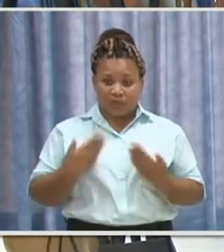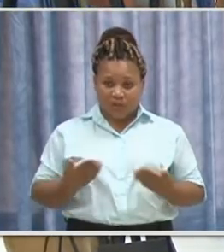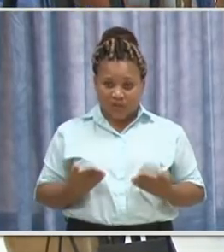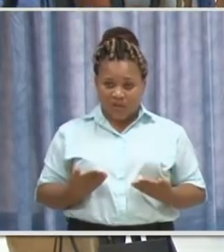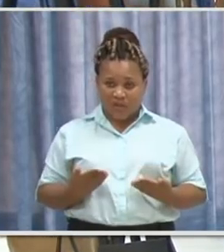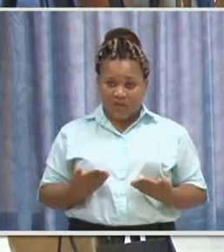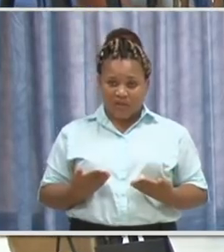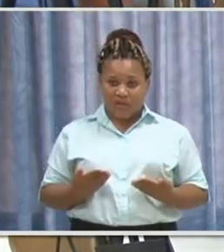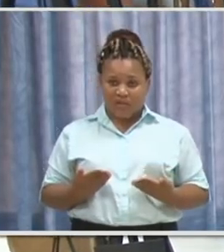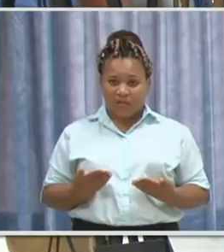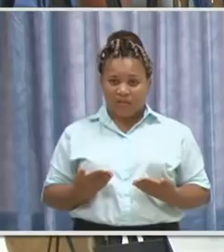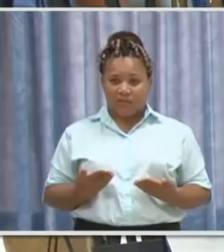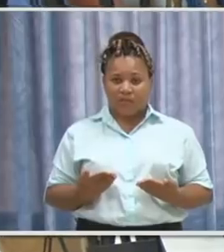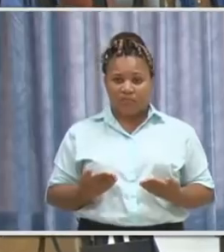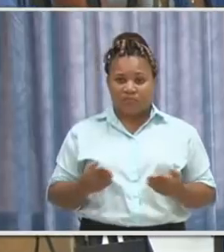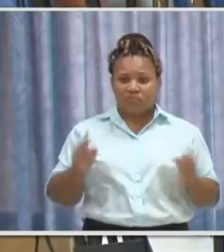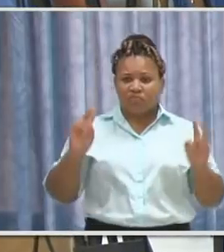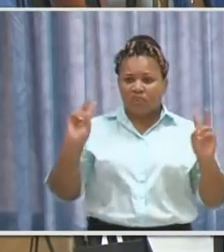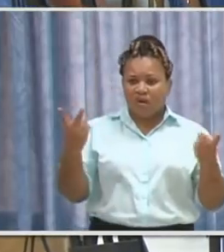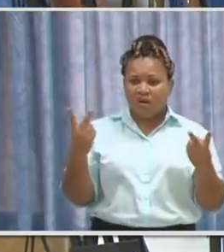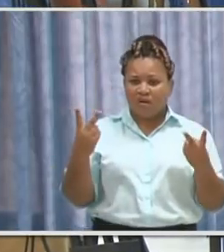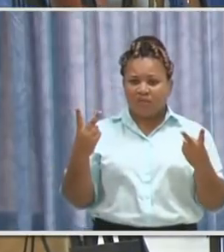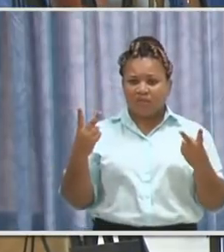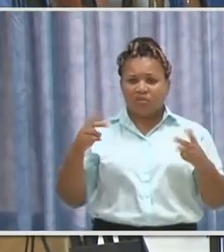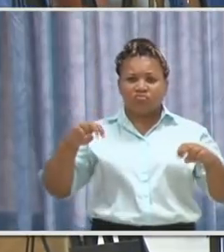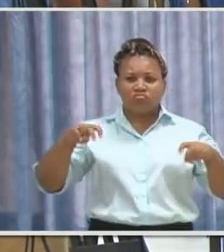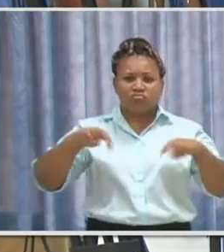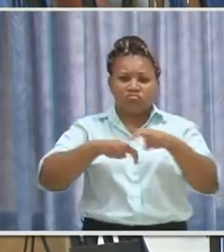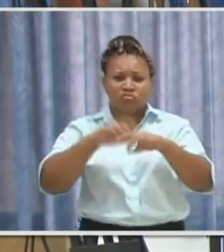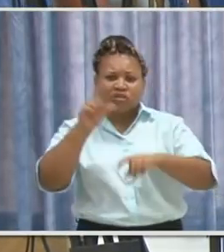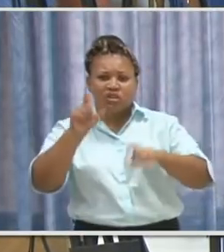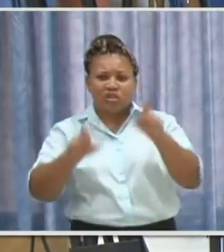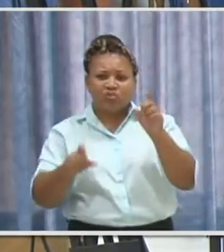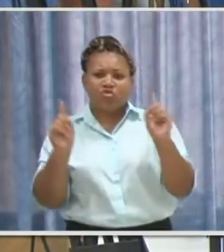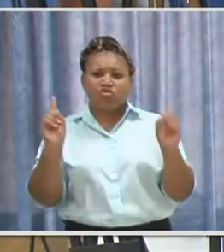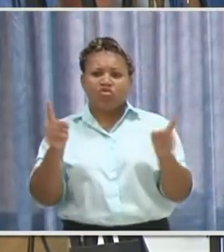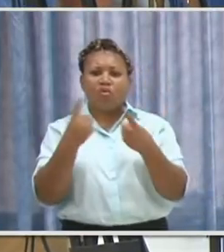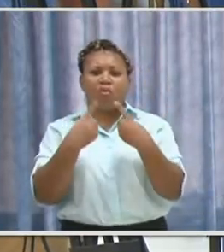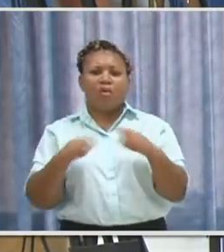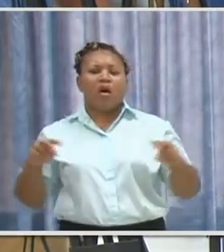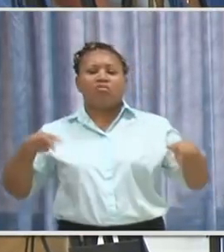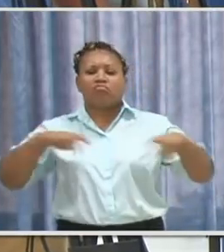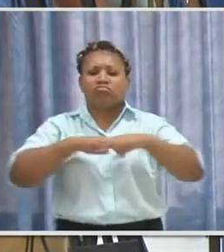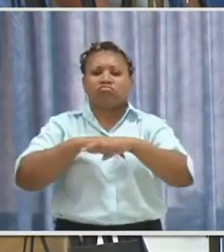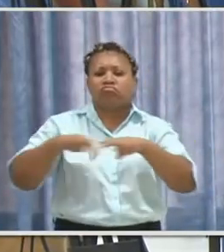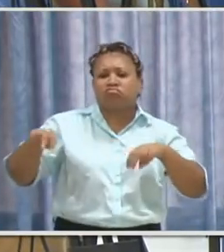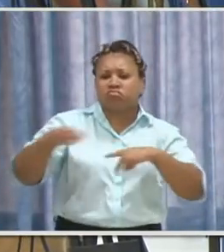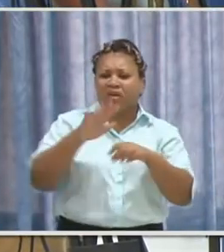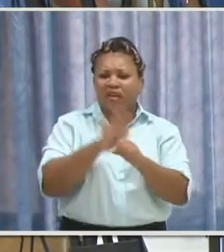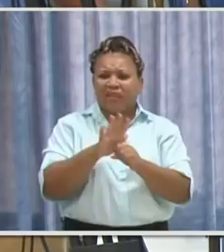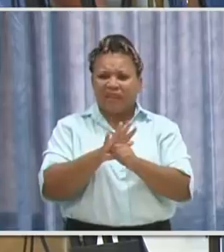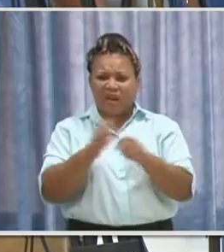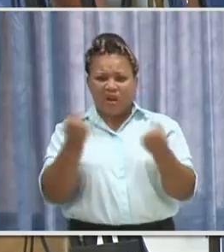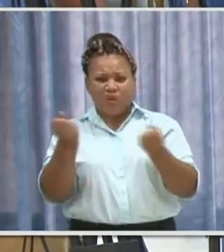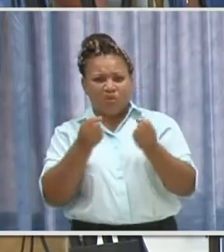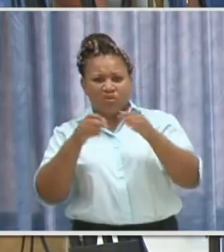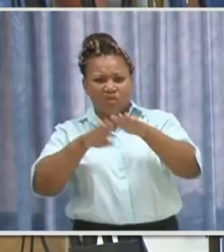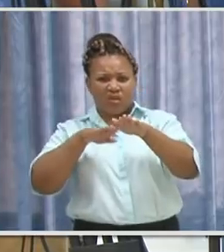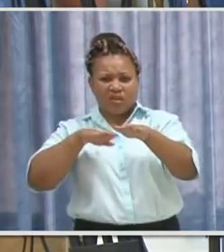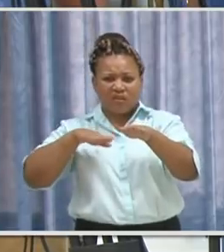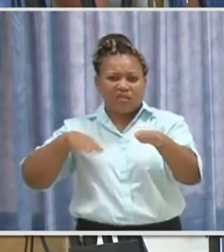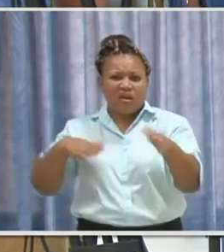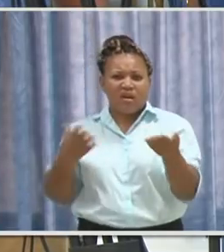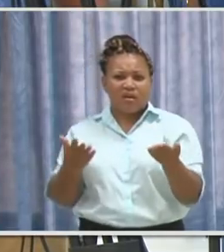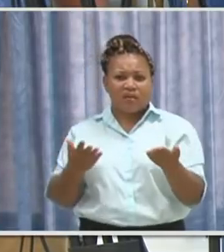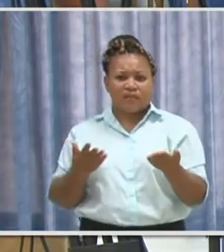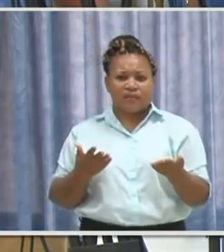chose ne retourne à la normale, qui n'est pas supposé. Comme si nous avons beaucoup de monde, nous beaucoup de l'auto. Et quelle manière nous pouvons